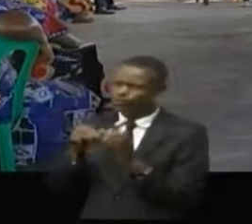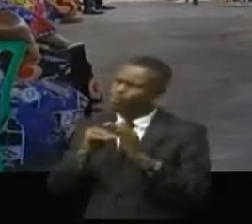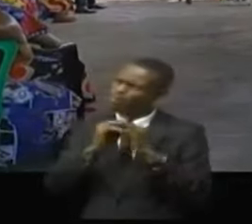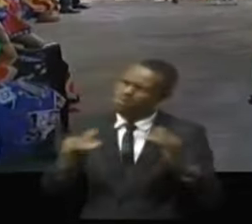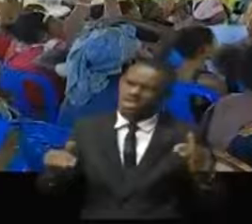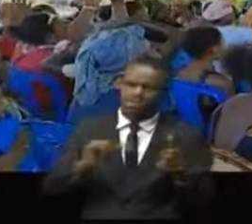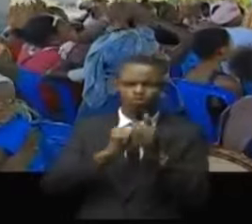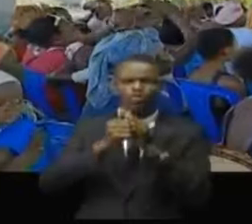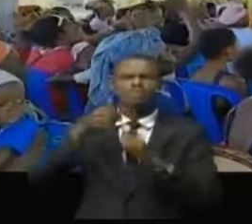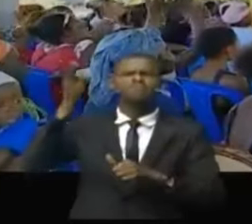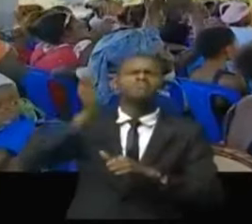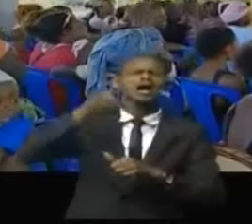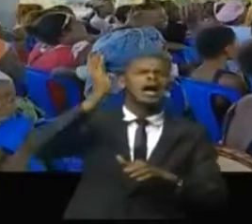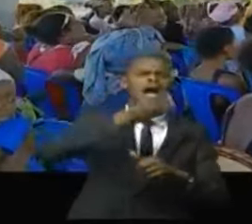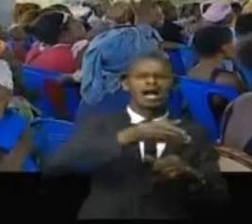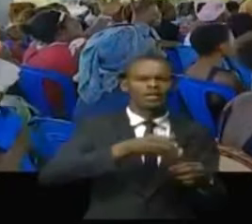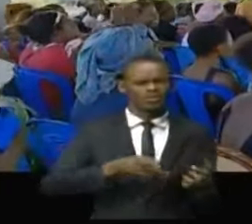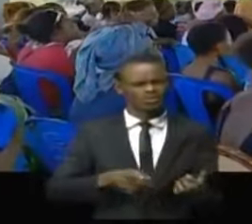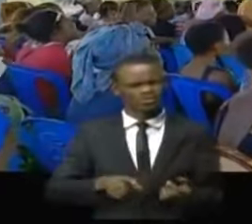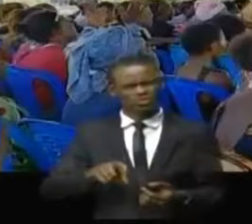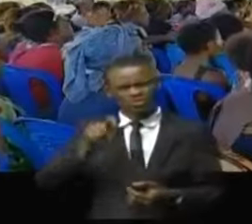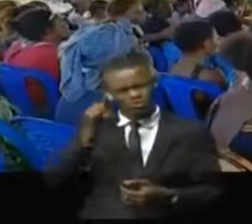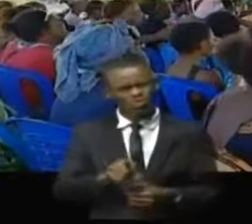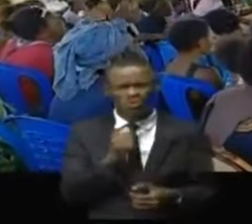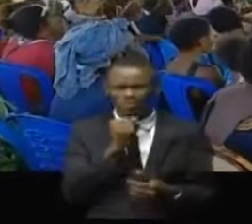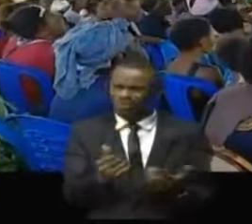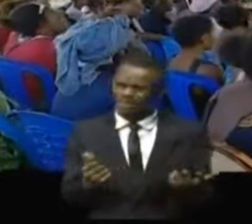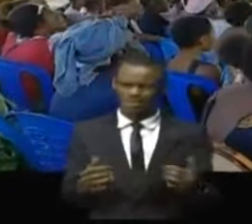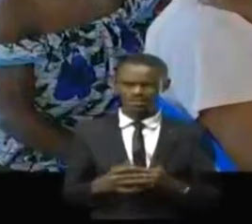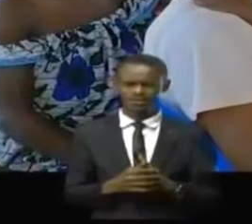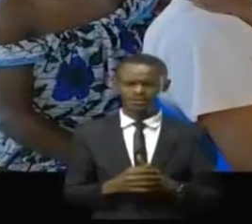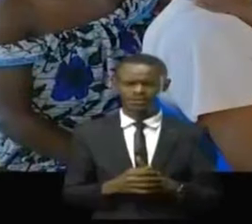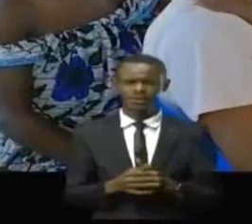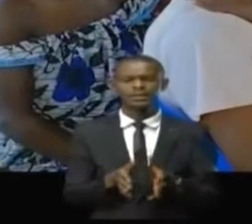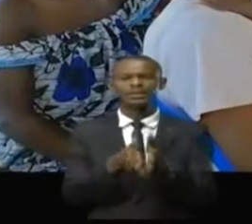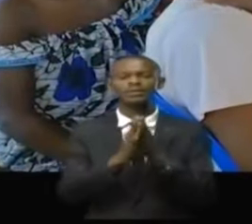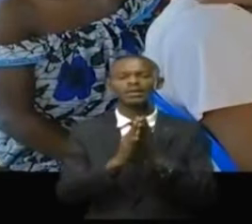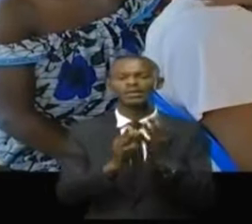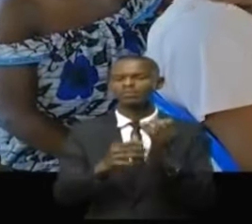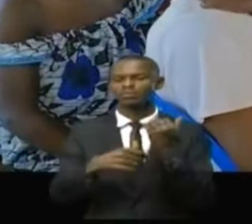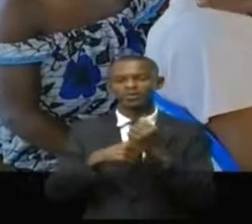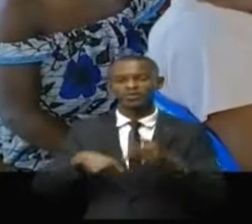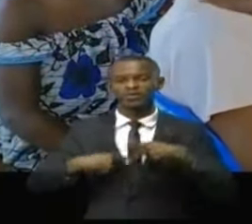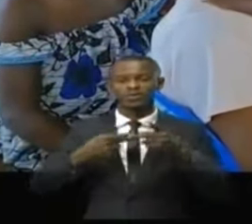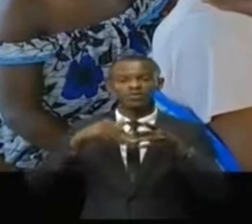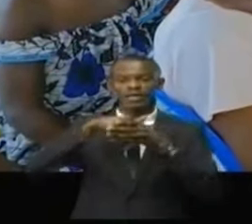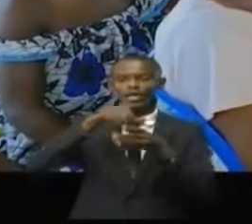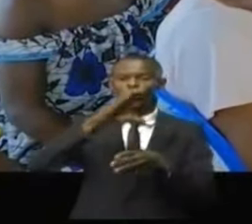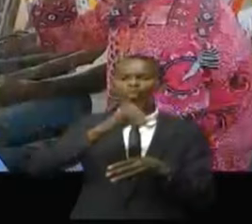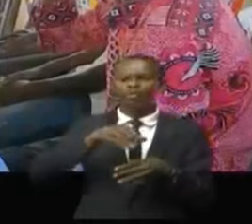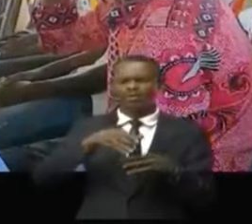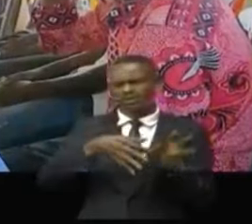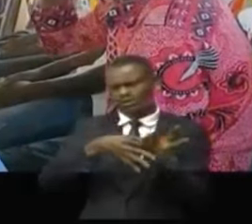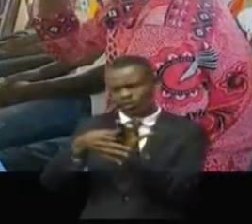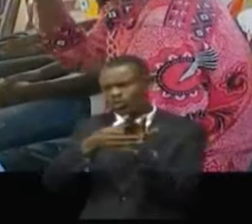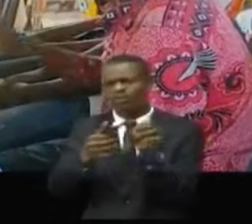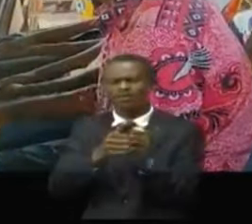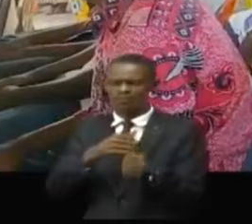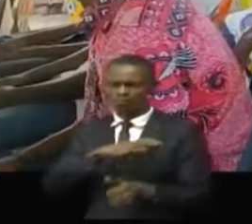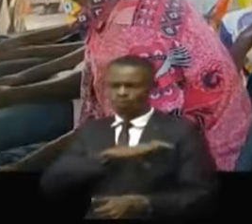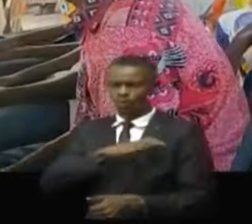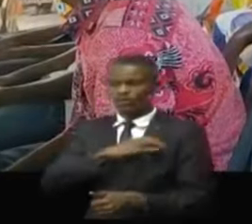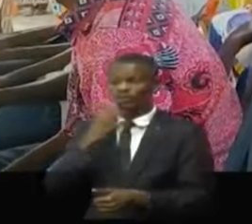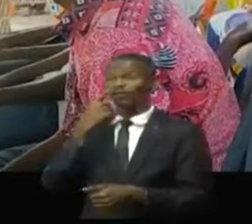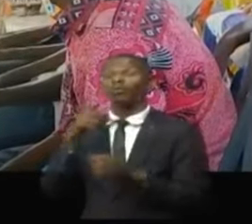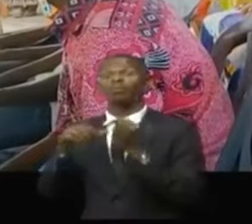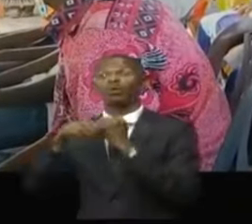Mo interpelle les habitants de la commune de Ntélé à collaborer avec les services de sécurité pour éradiquer les phénomènes